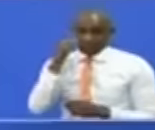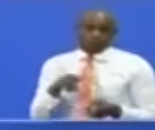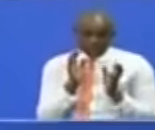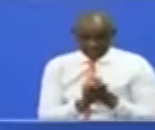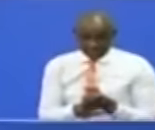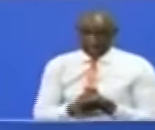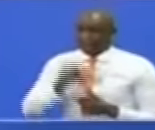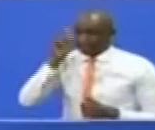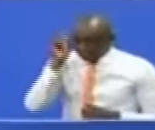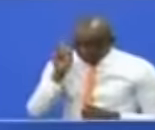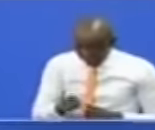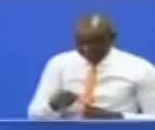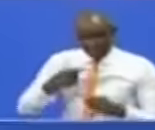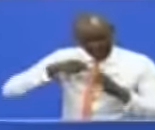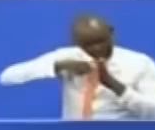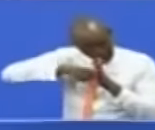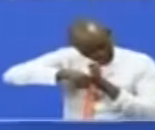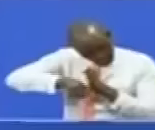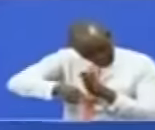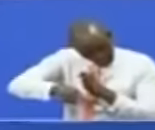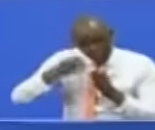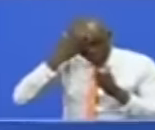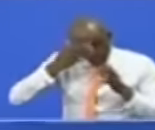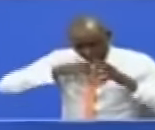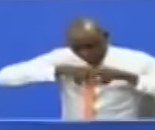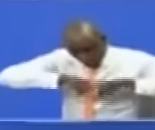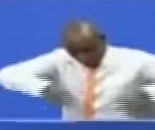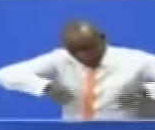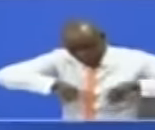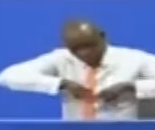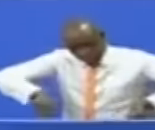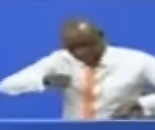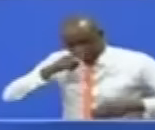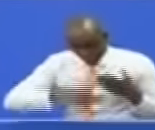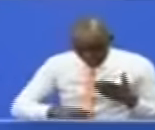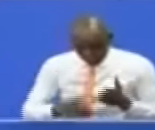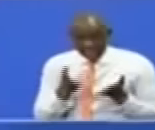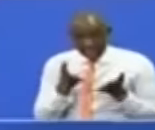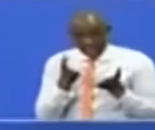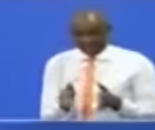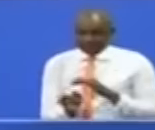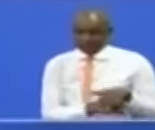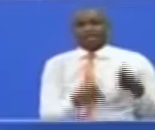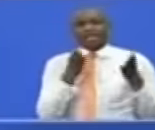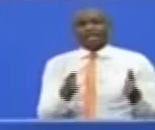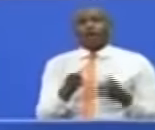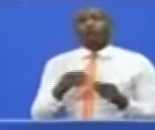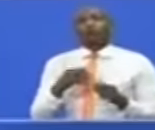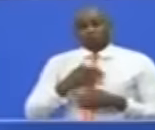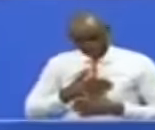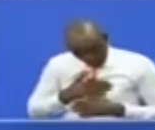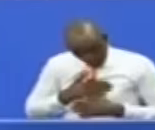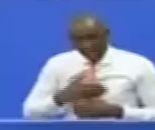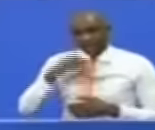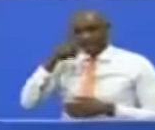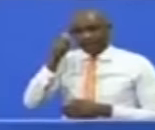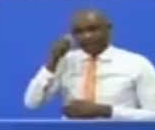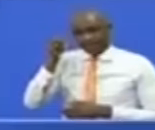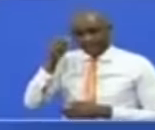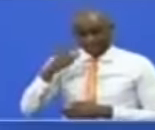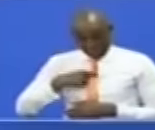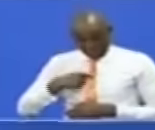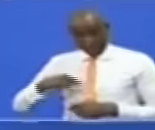hivyo lazima tuende katika kiini. Kukikuja kwa mheshimiwa Kamama, kama ingekuwa ni mimi, na nataka niongee kwa